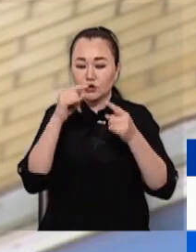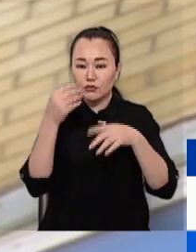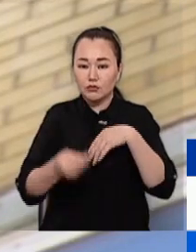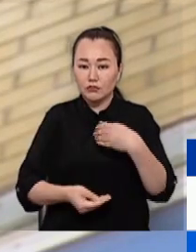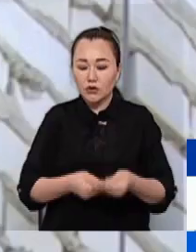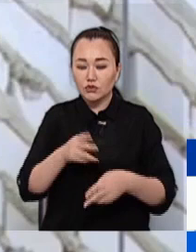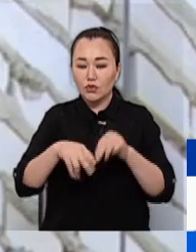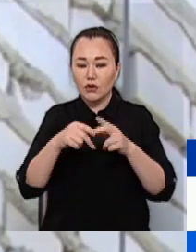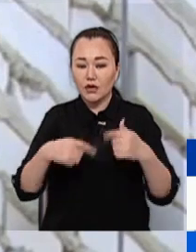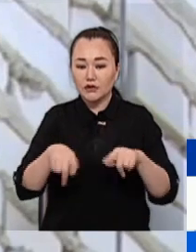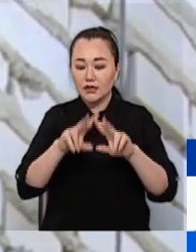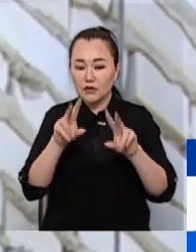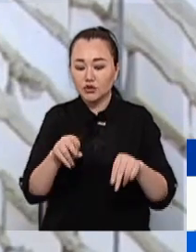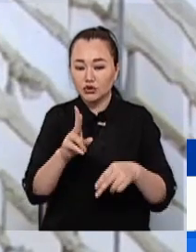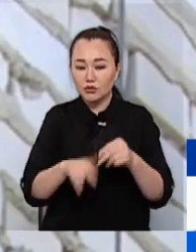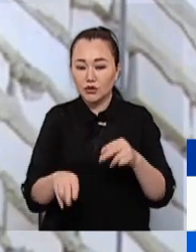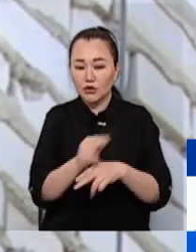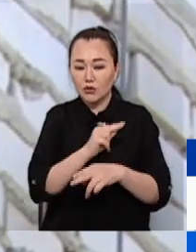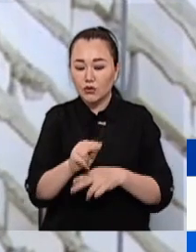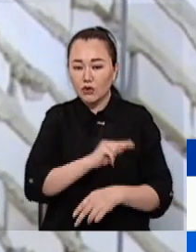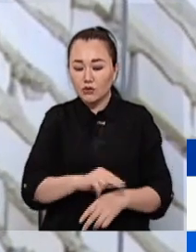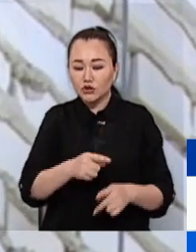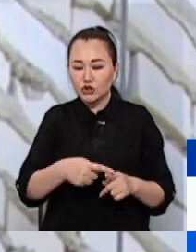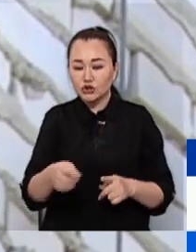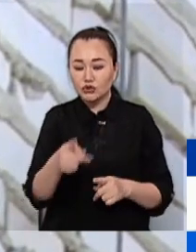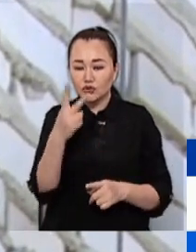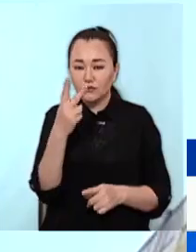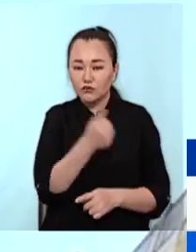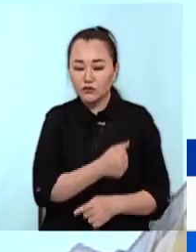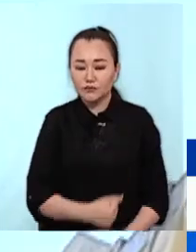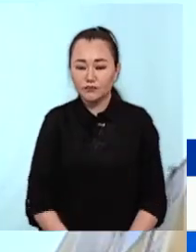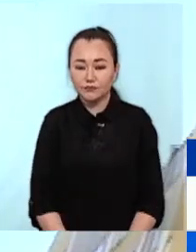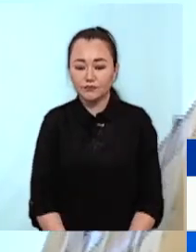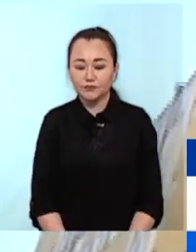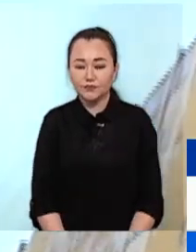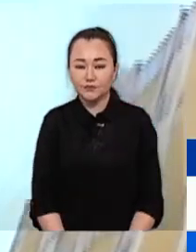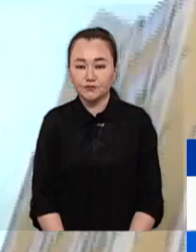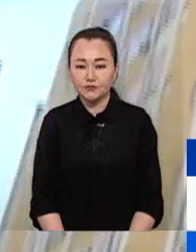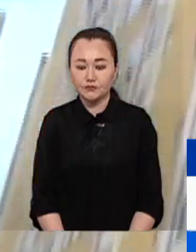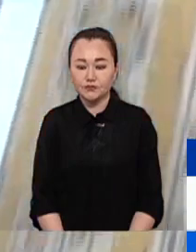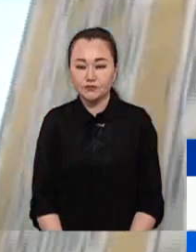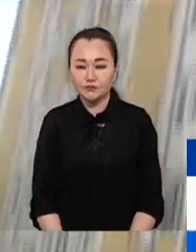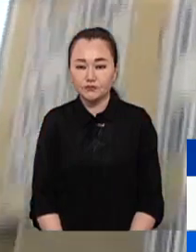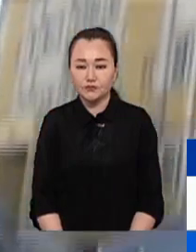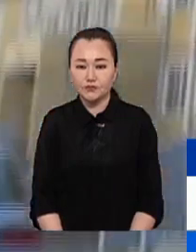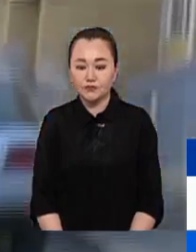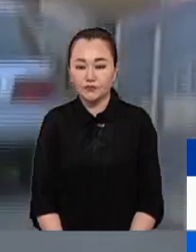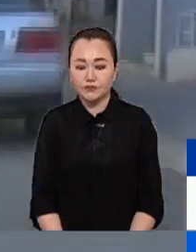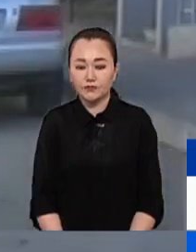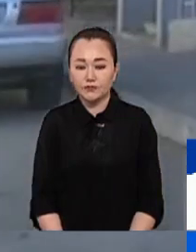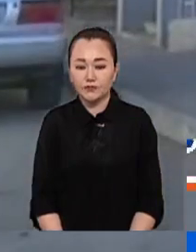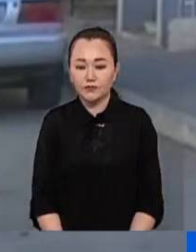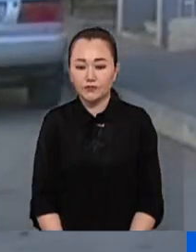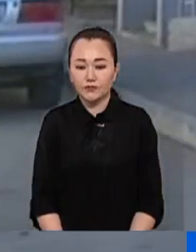В стройпредприятии обещают завершить ремонтные работы в течение 2 недель. Евгения Мягченко, Алексей Мехедов,